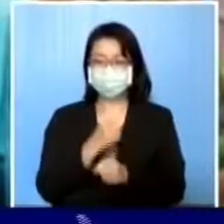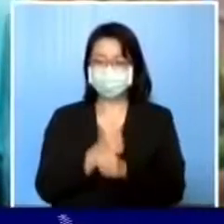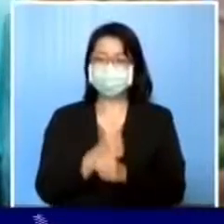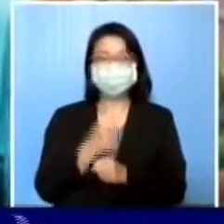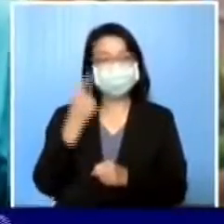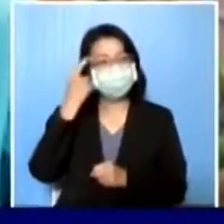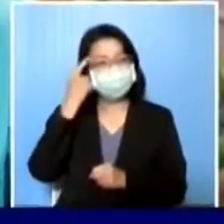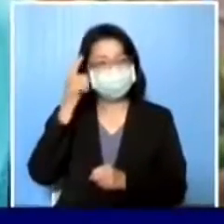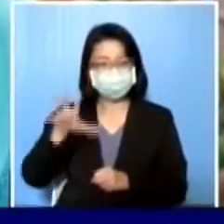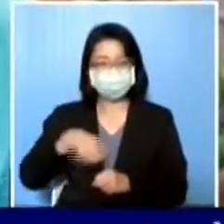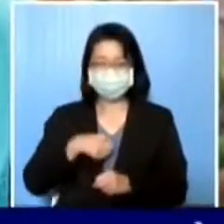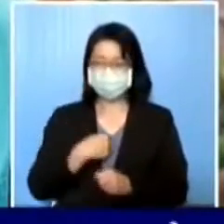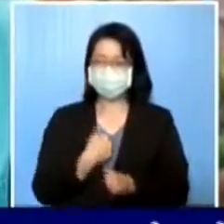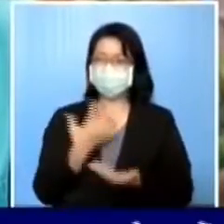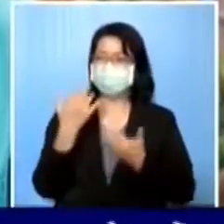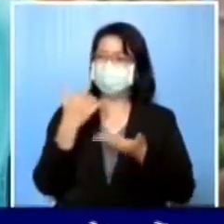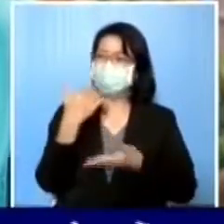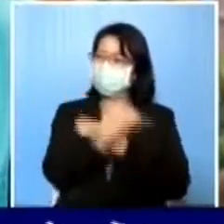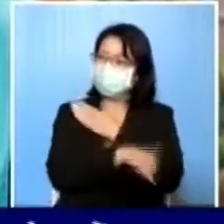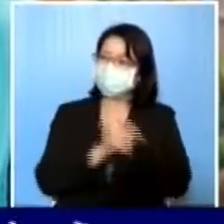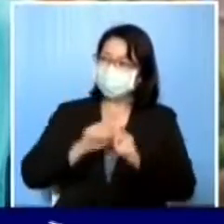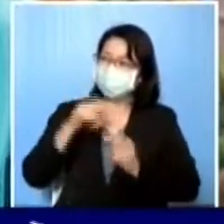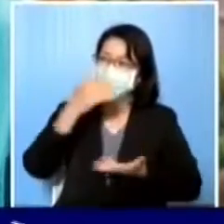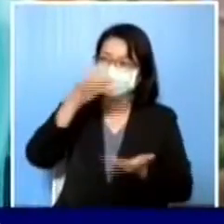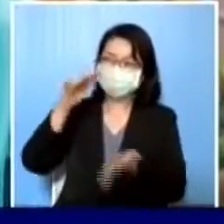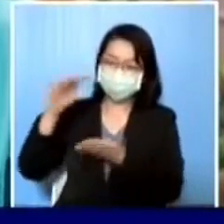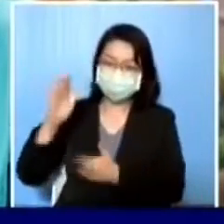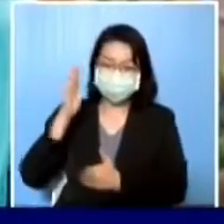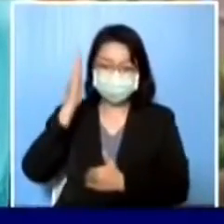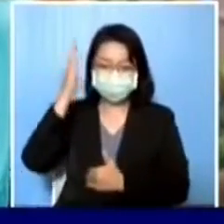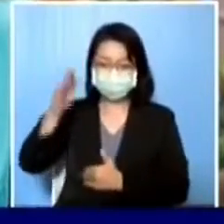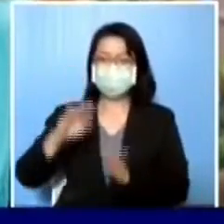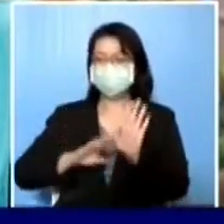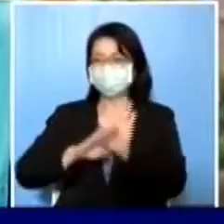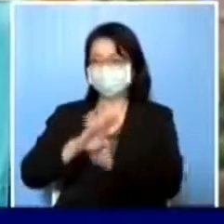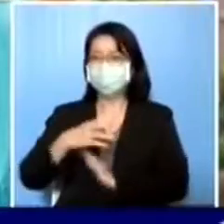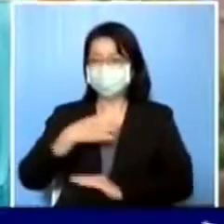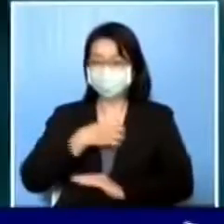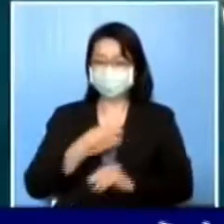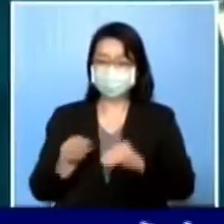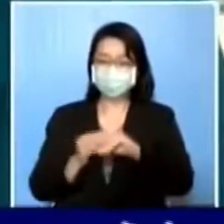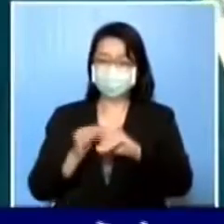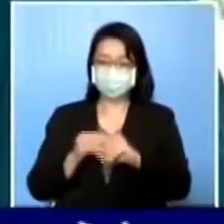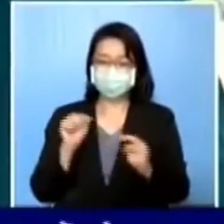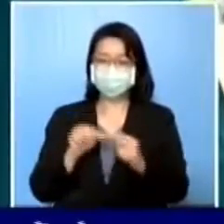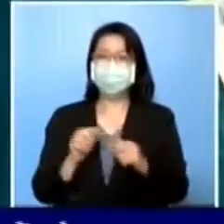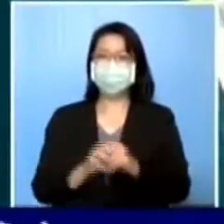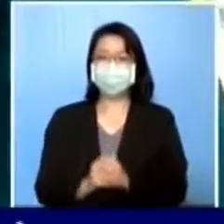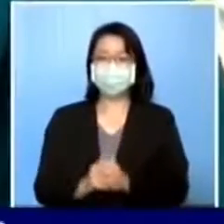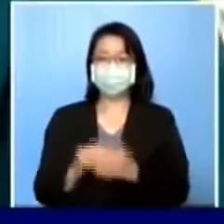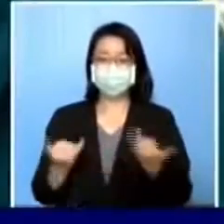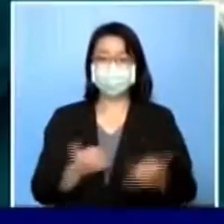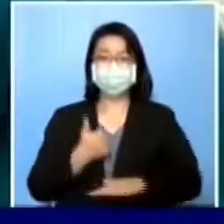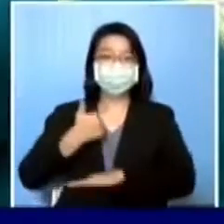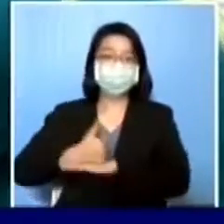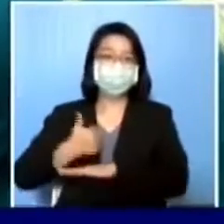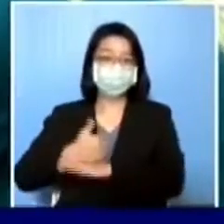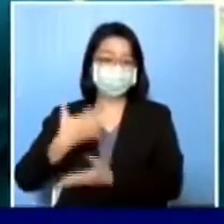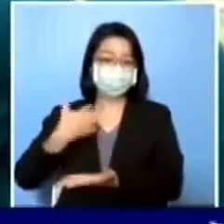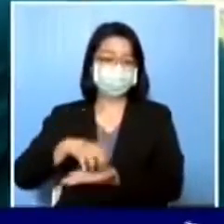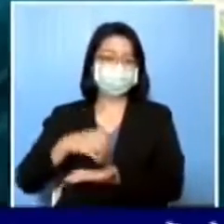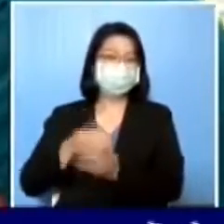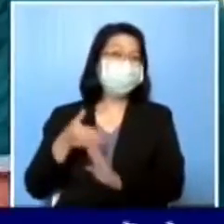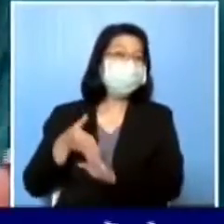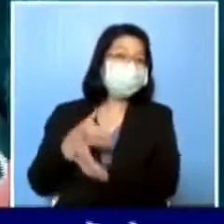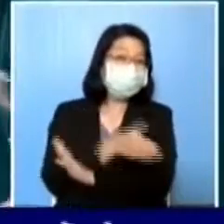พื่อที่จะส่งออกได้โดยง่ายและเขาก็มั่นใจว่าไม่ใช้สารเคมี นายวุฒิชัยยังเล่าต่อว่าก่อนหน้